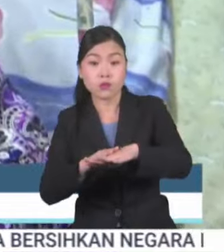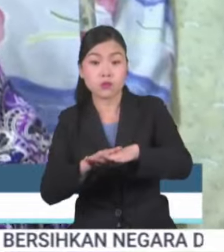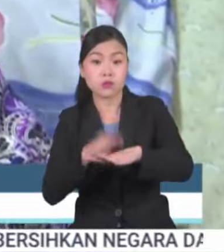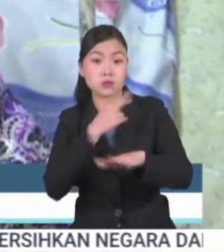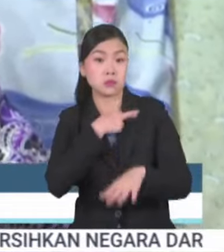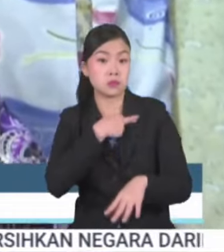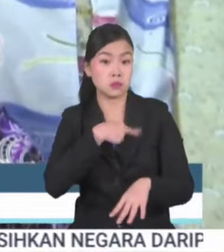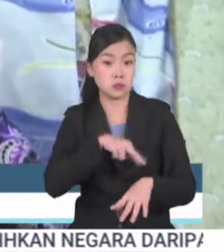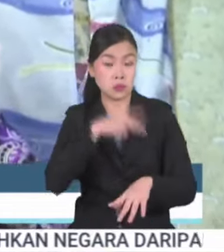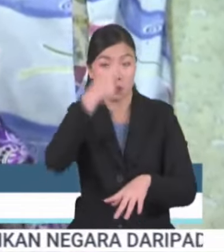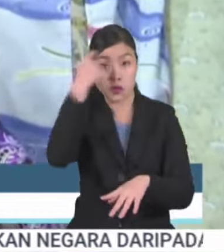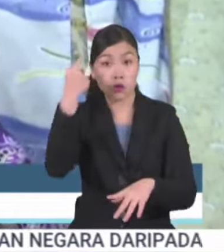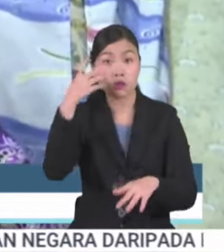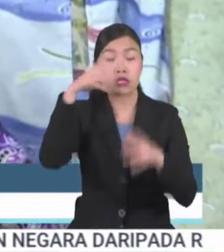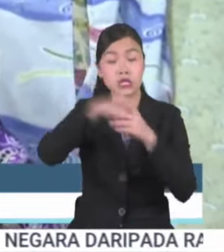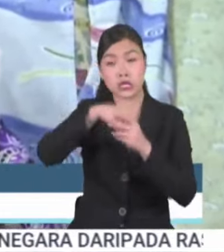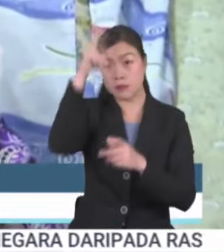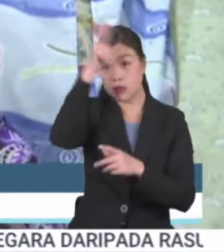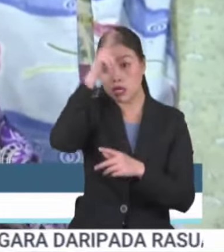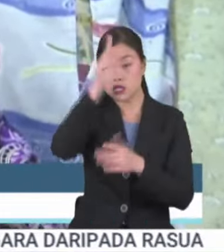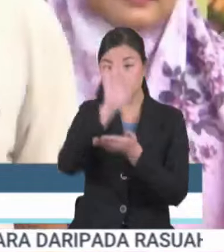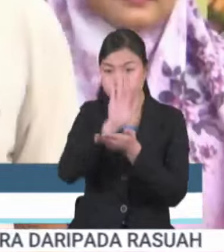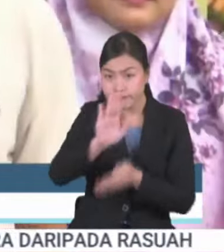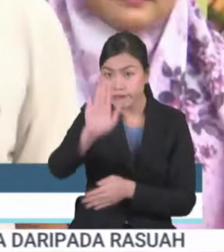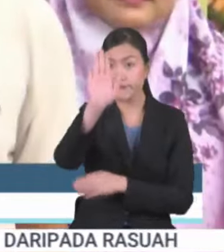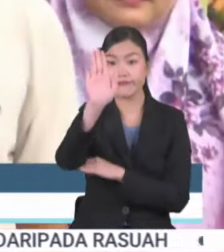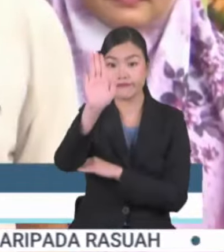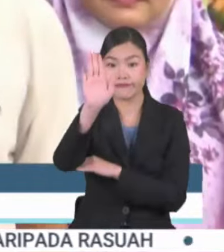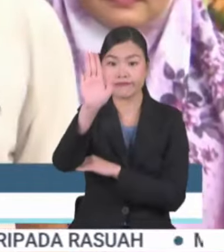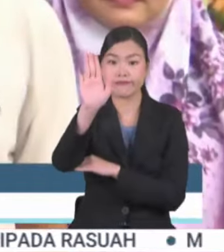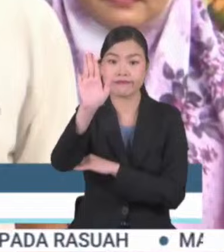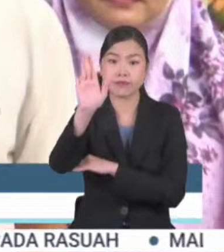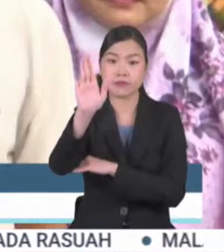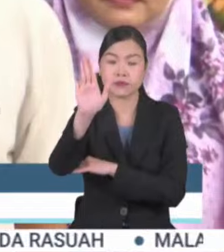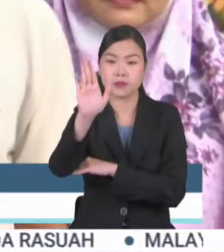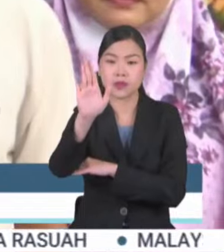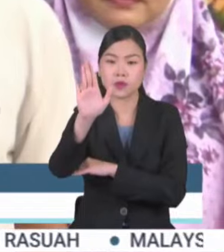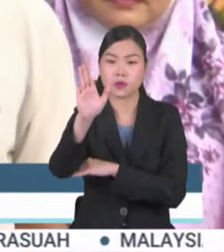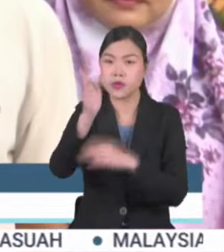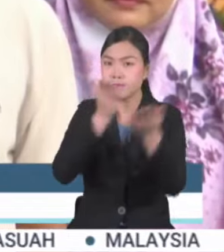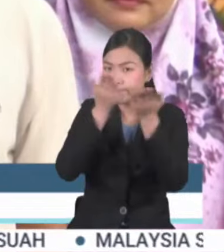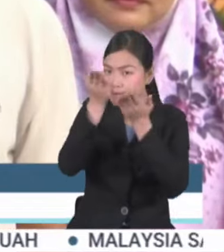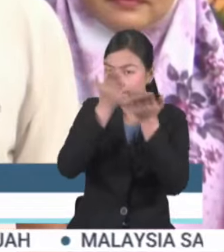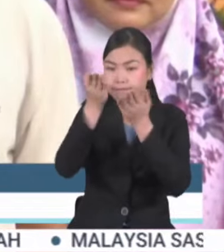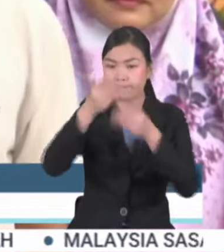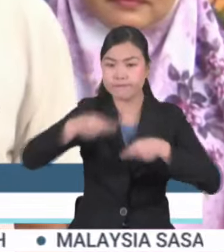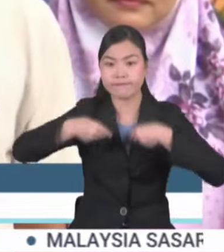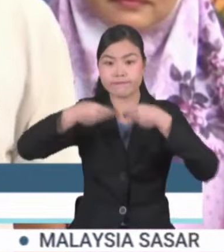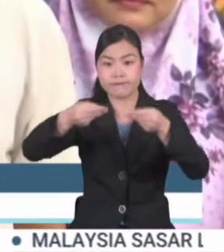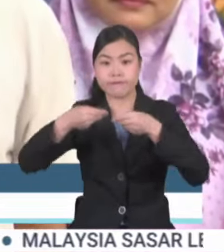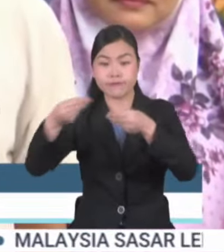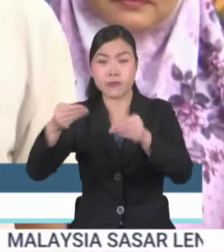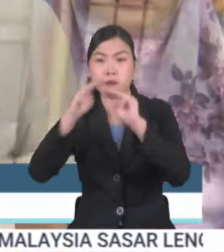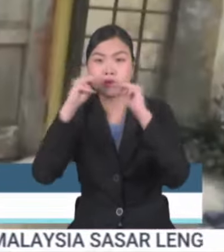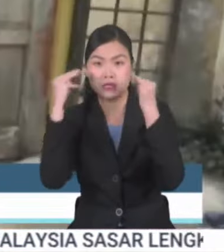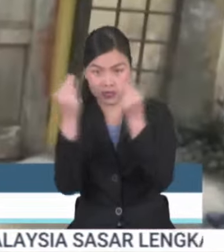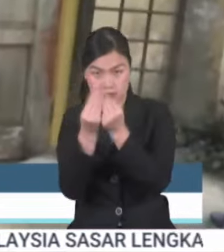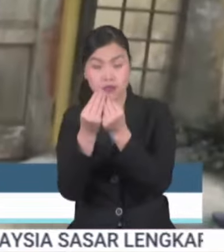dalam kerajaan madani ini, kita memberi khidmat kepada